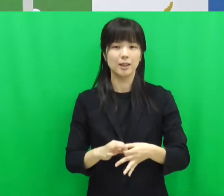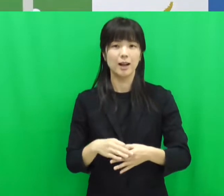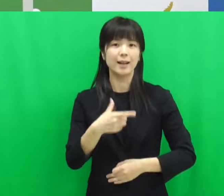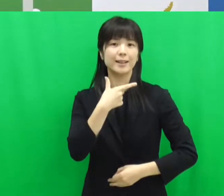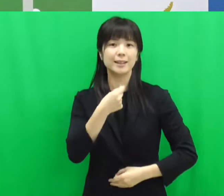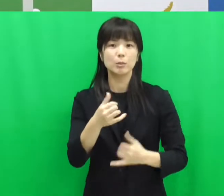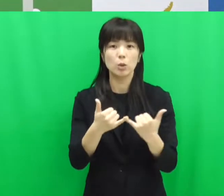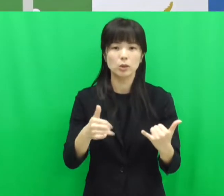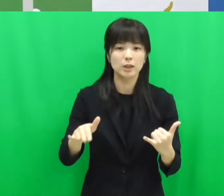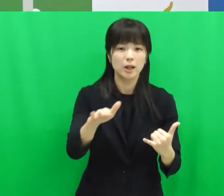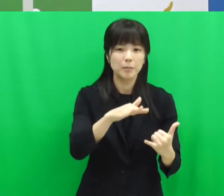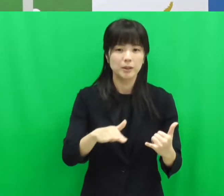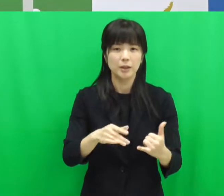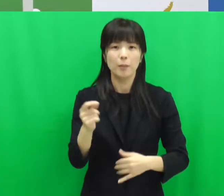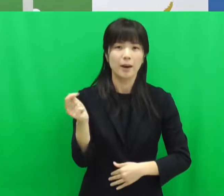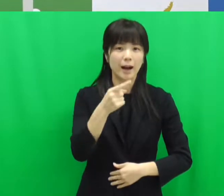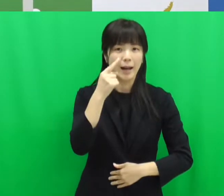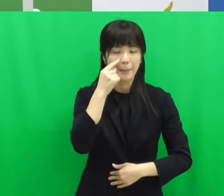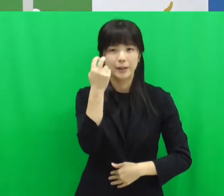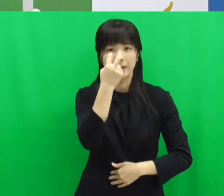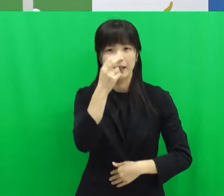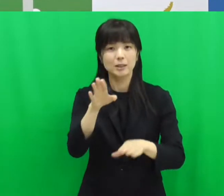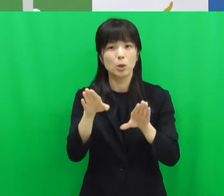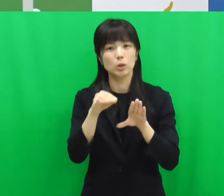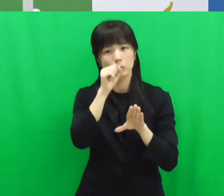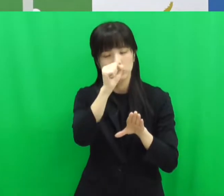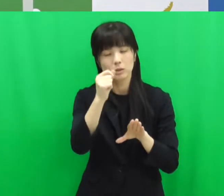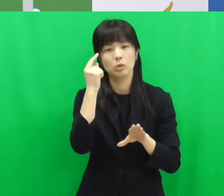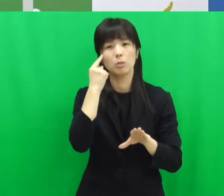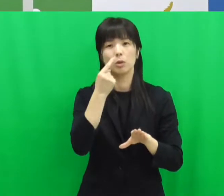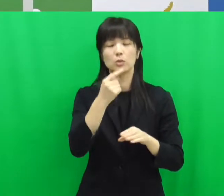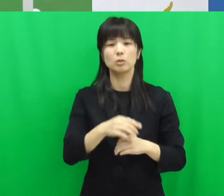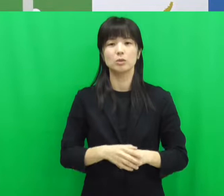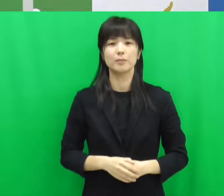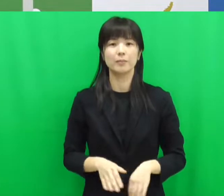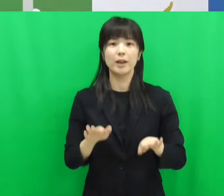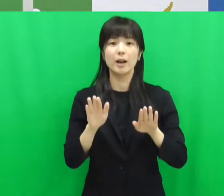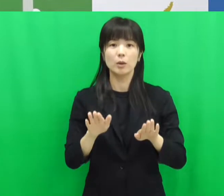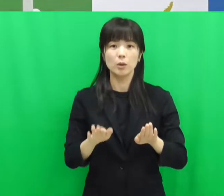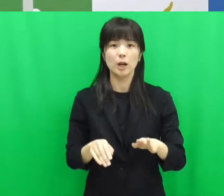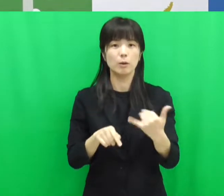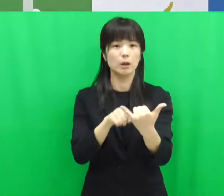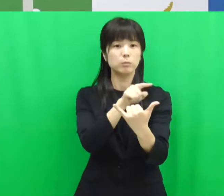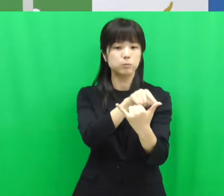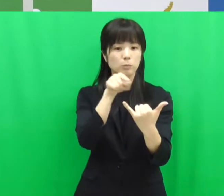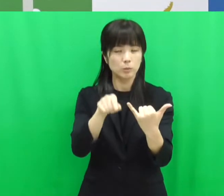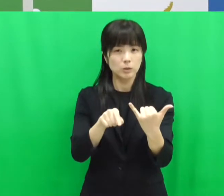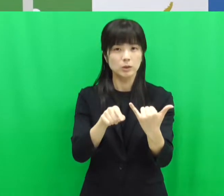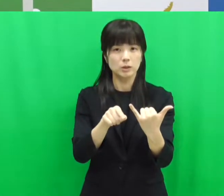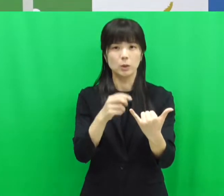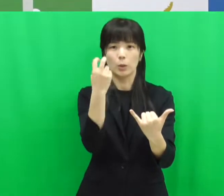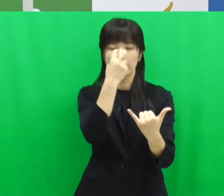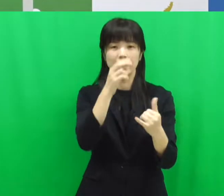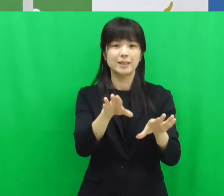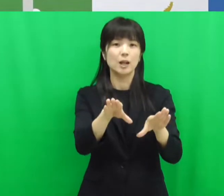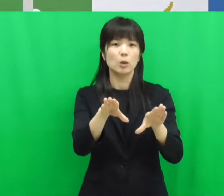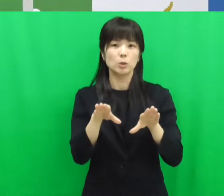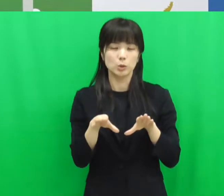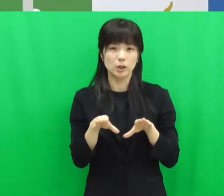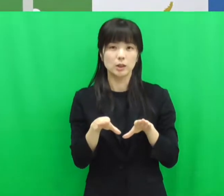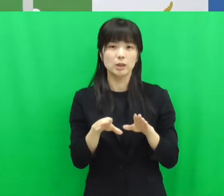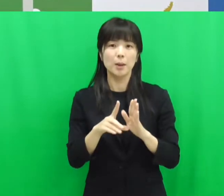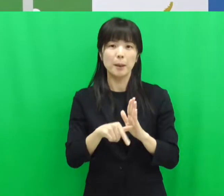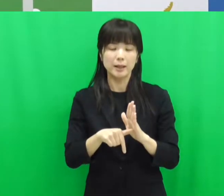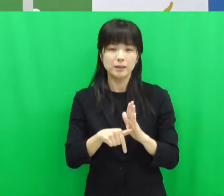はまず検査を受けた方がいいのではないかなと思います。で、今回は男性も女性も両方受けた場合、ご夫婦で、あるいはカップルで受けた